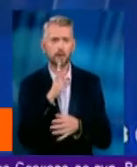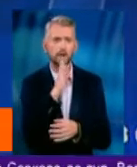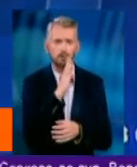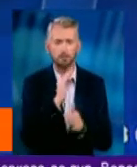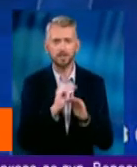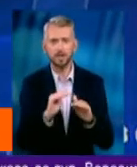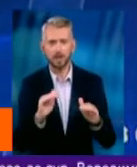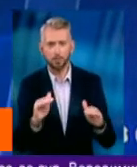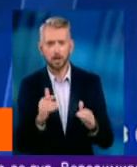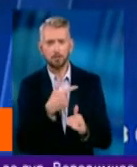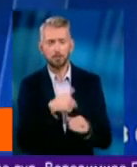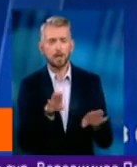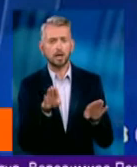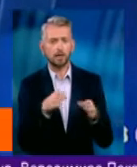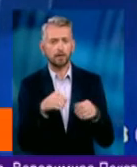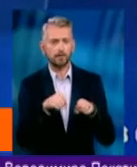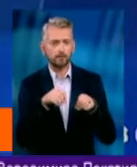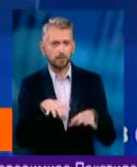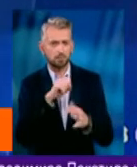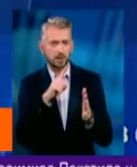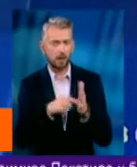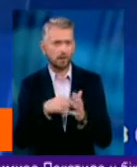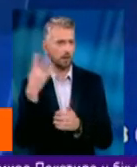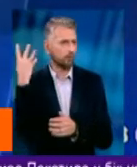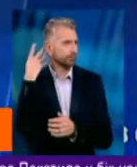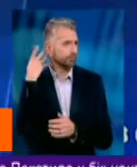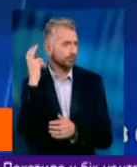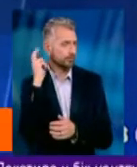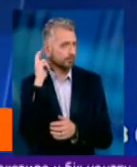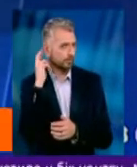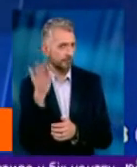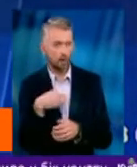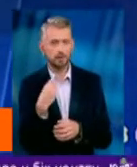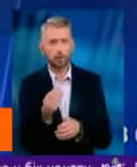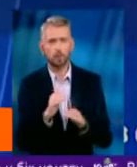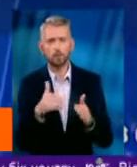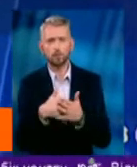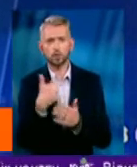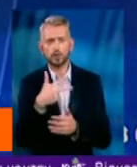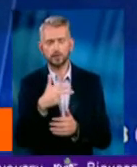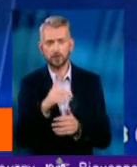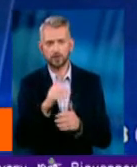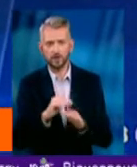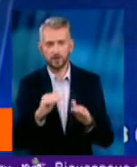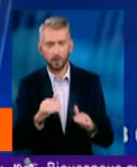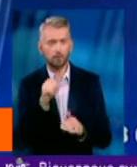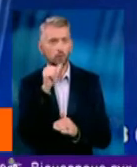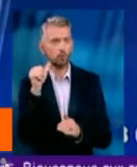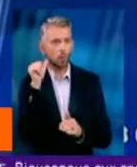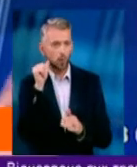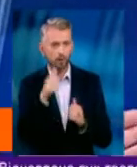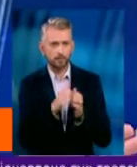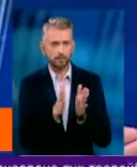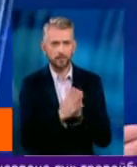дітками. Ми закриваємо питання кохлеарних апаратів. Тобто ми даємо дітям, у нас була черга близько 30 чоловік. Ми в минулому році закрили